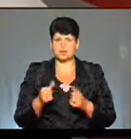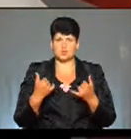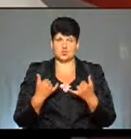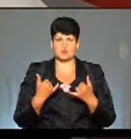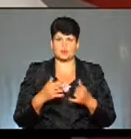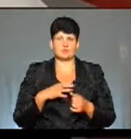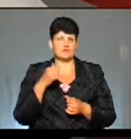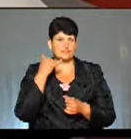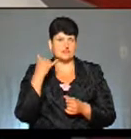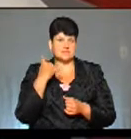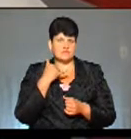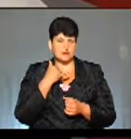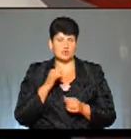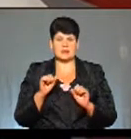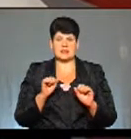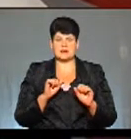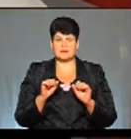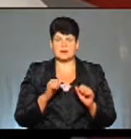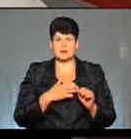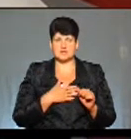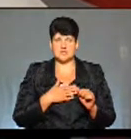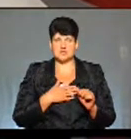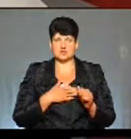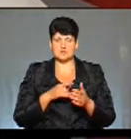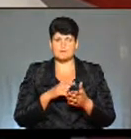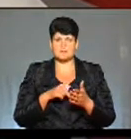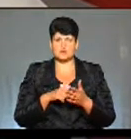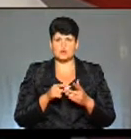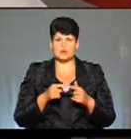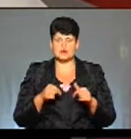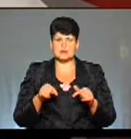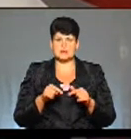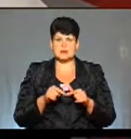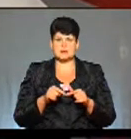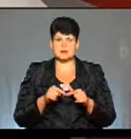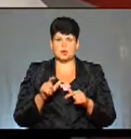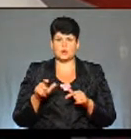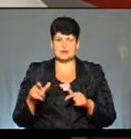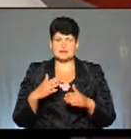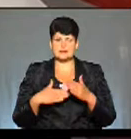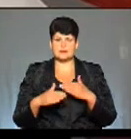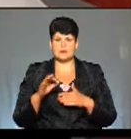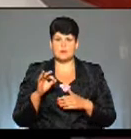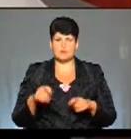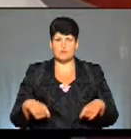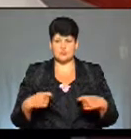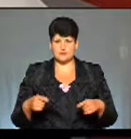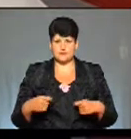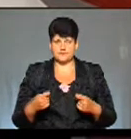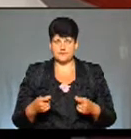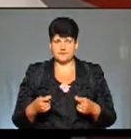був дзвінок до мене керівника нашої міської організації людей з інвалідністю опорно-рухового